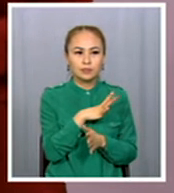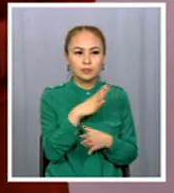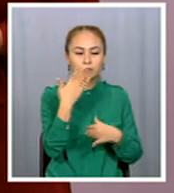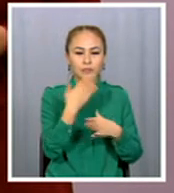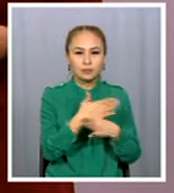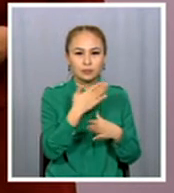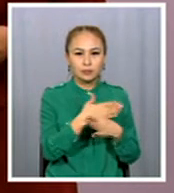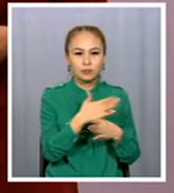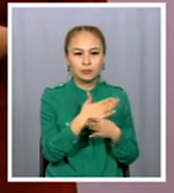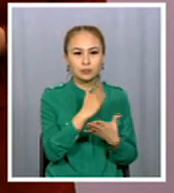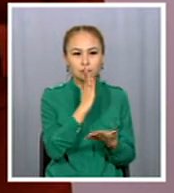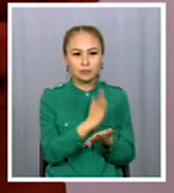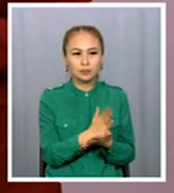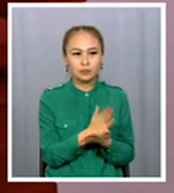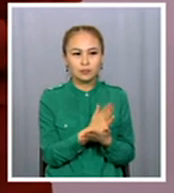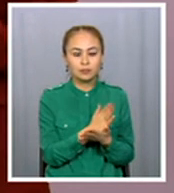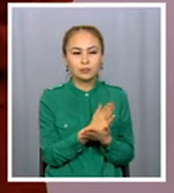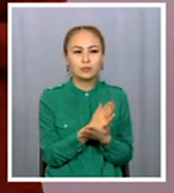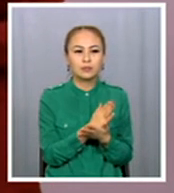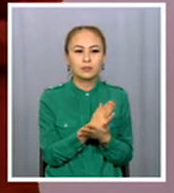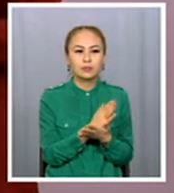Екінші сөйлемде көмектесіп жатыр.